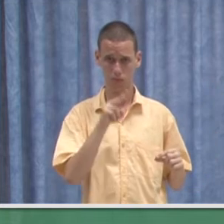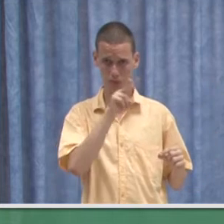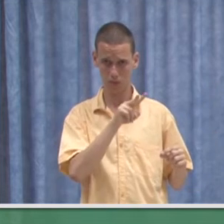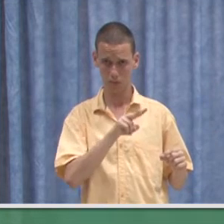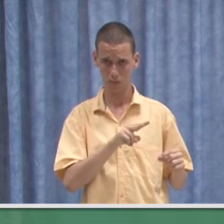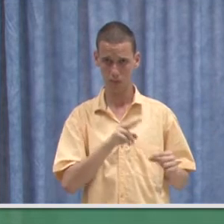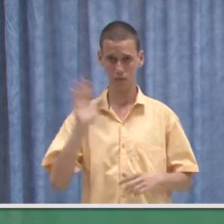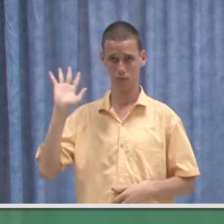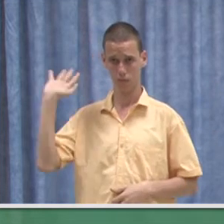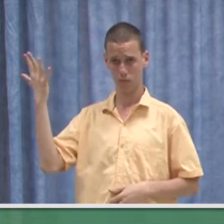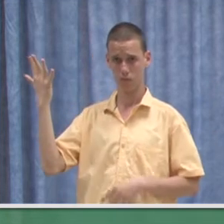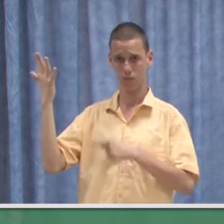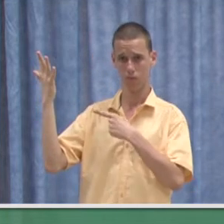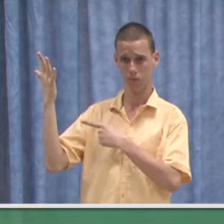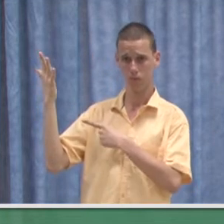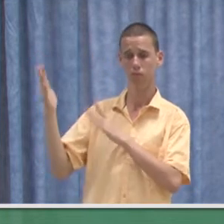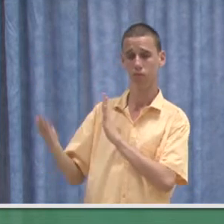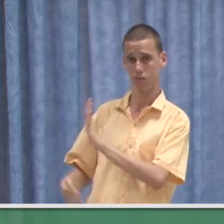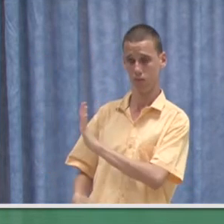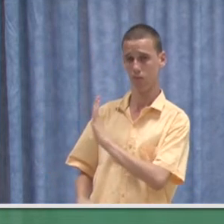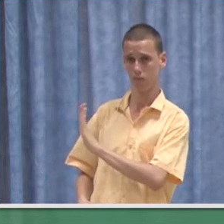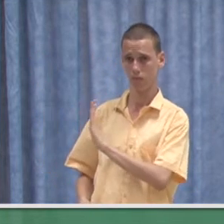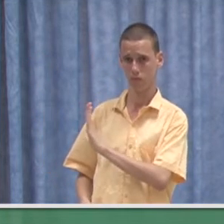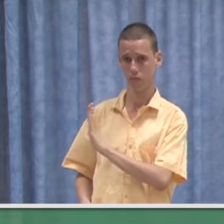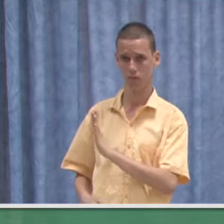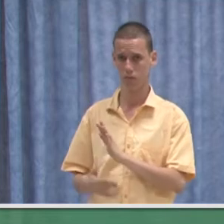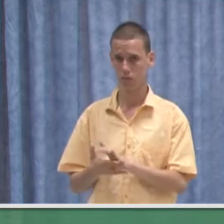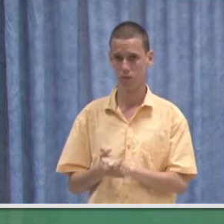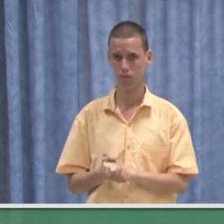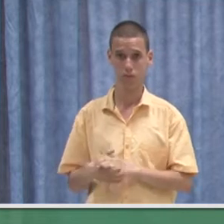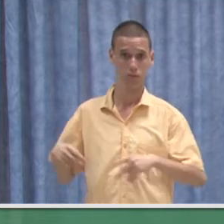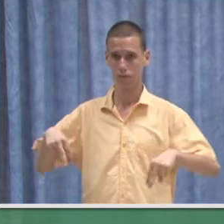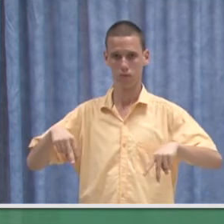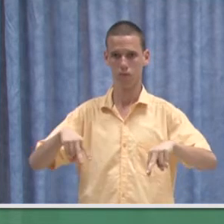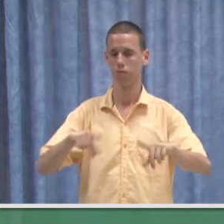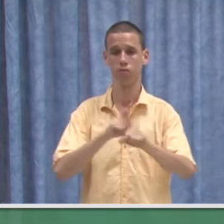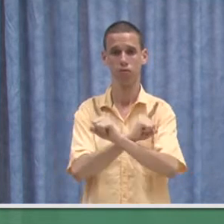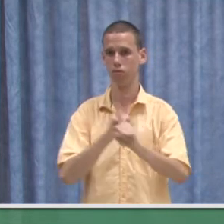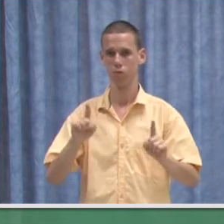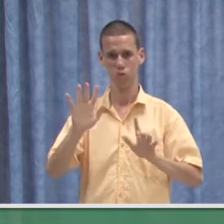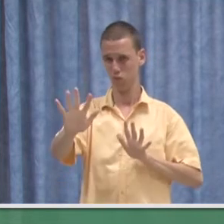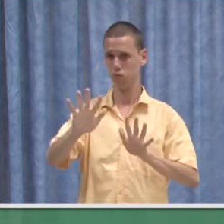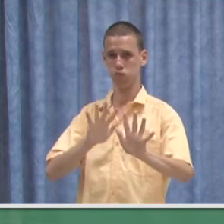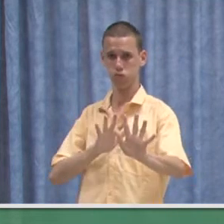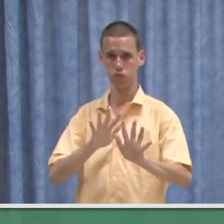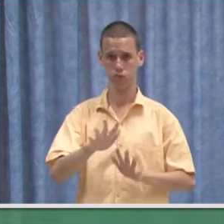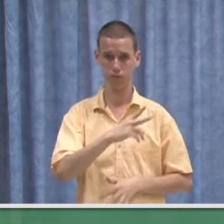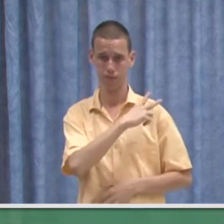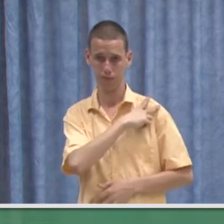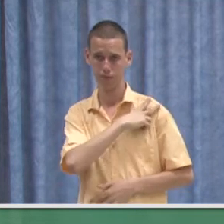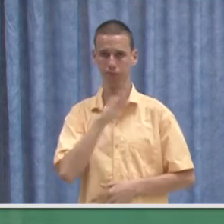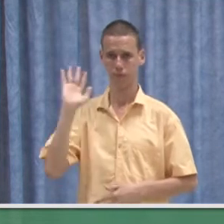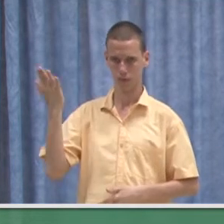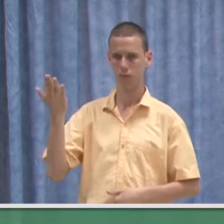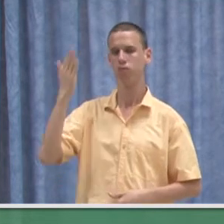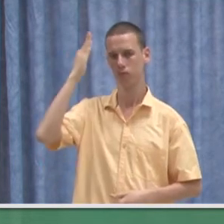l'hôtel ou dans l'autre resort. Les filles qui n'ont pas le droit de circuler. Et bien, l'hôtel, ils connaissent ça, pour commencer. Plus tard, il y a quelque chose